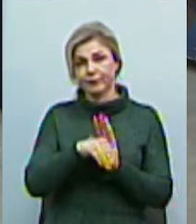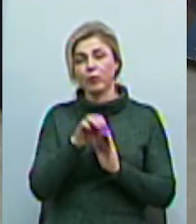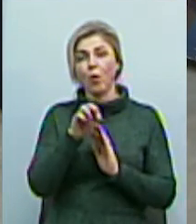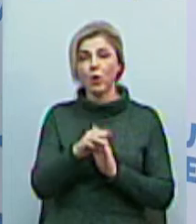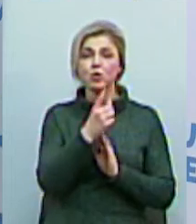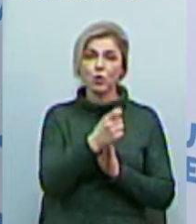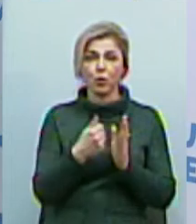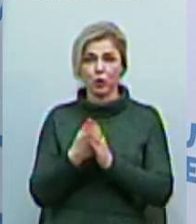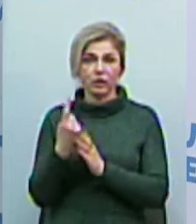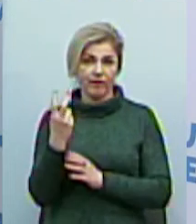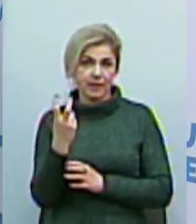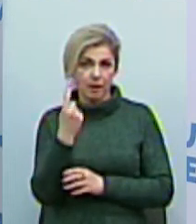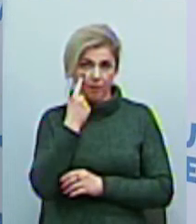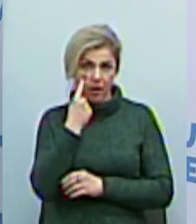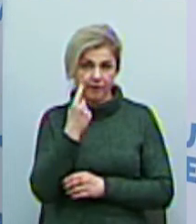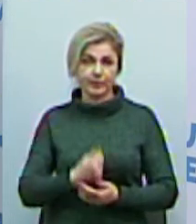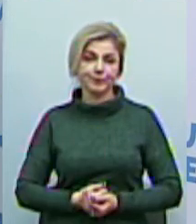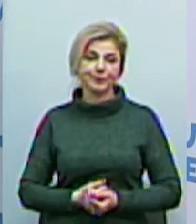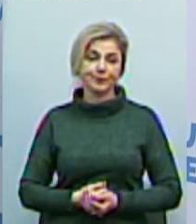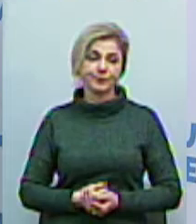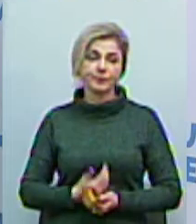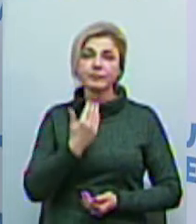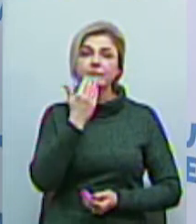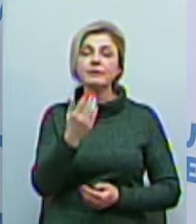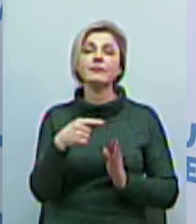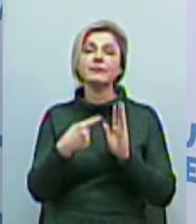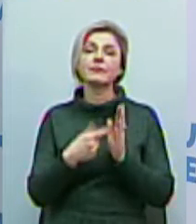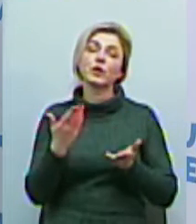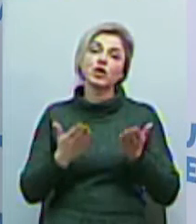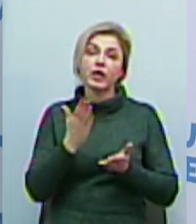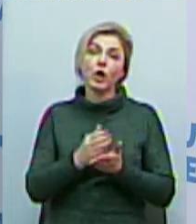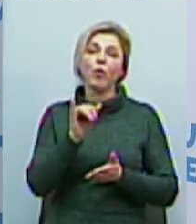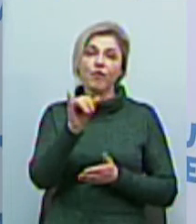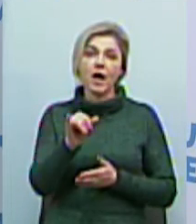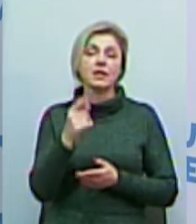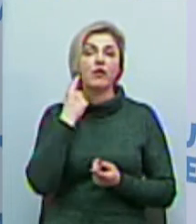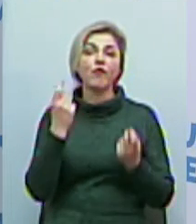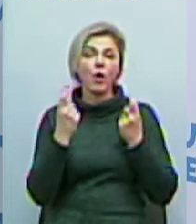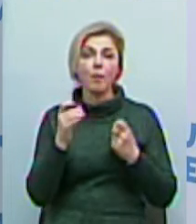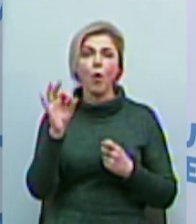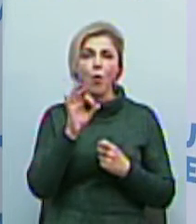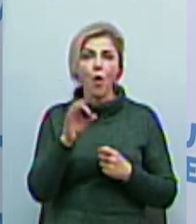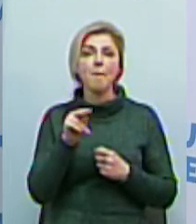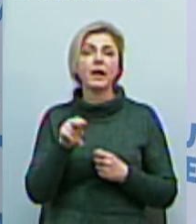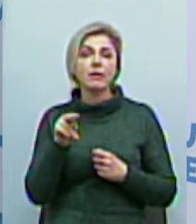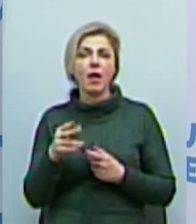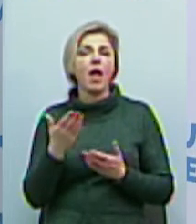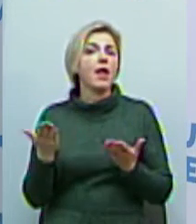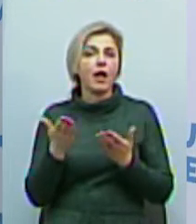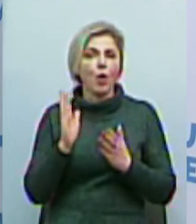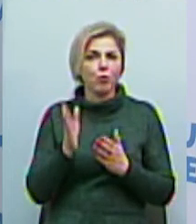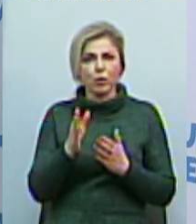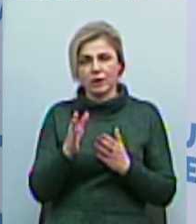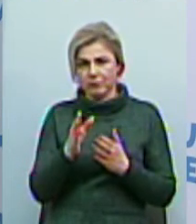200. А скажіть, будь ласка, Людмила Володимировна, чи є у вас дані про дисципліни, які будуть популярні в